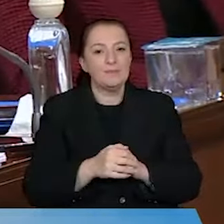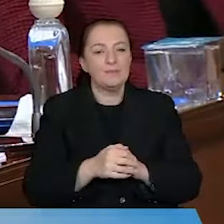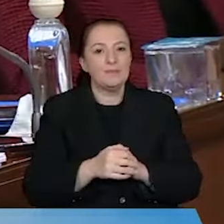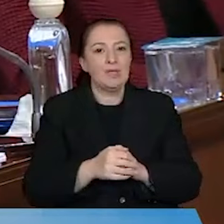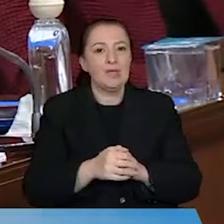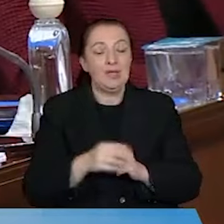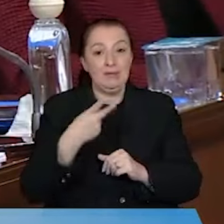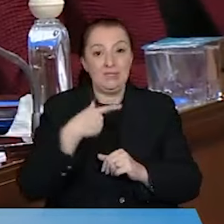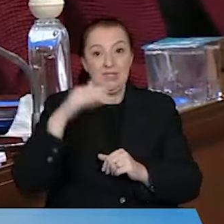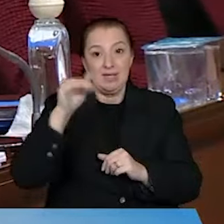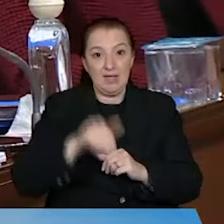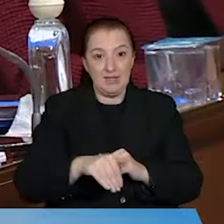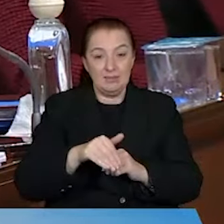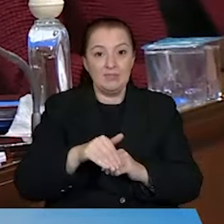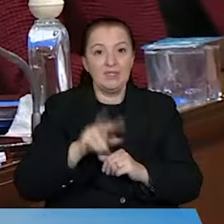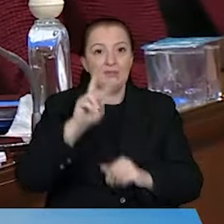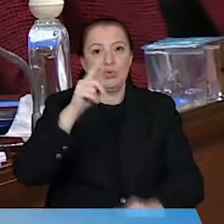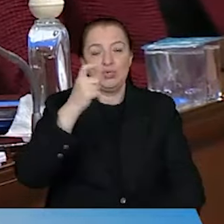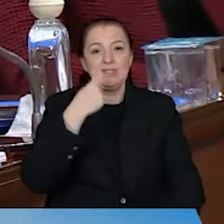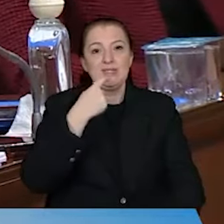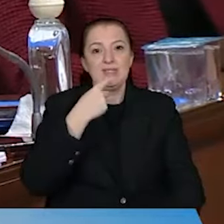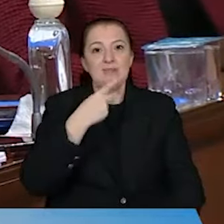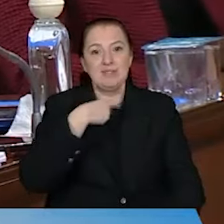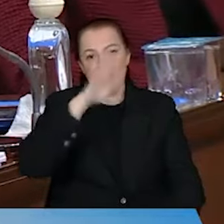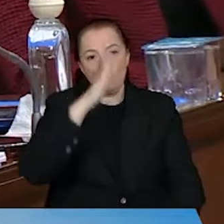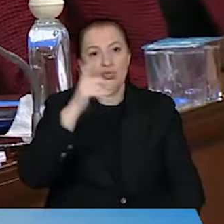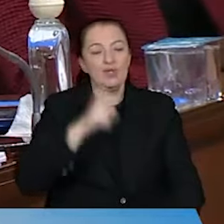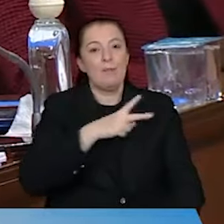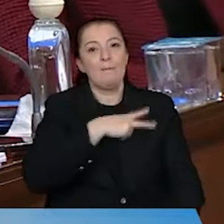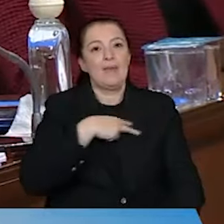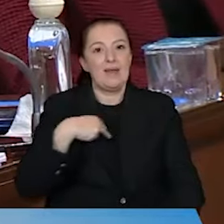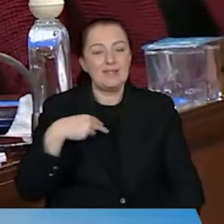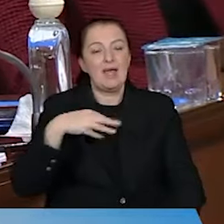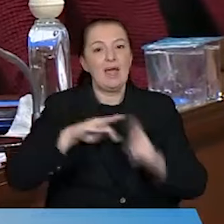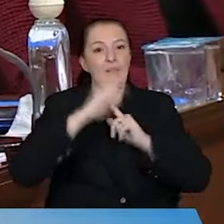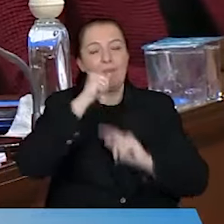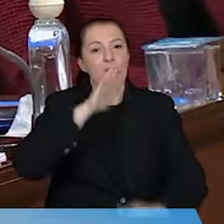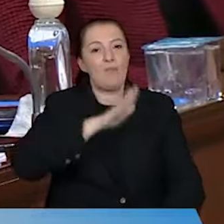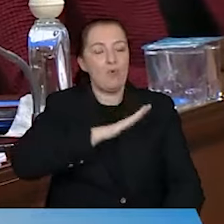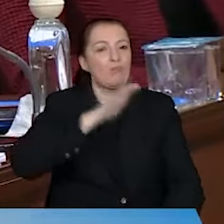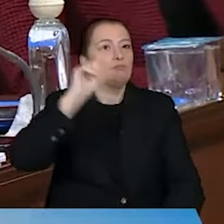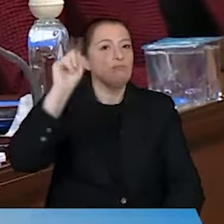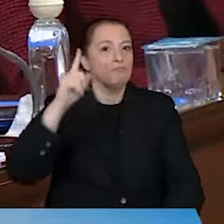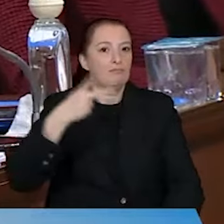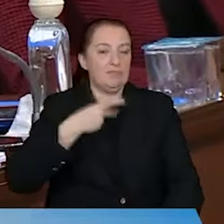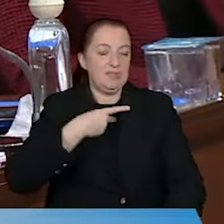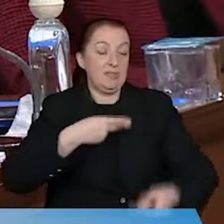Tabii geldiğimizde başkanım, 2019'da biz İstanbul Büyükşehir Belediyesi'ni Ekrem İmamoğlu önderliğinde